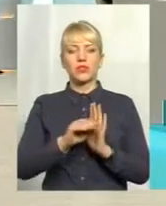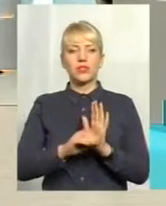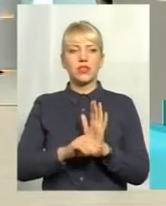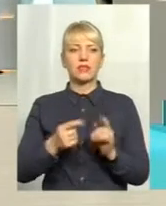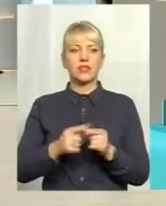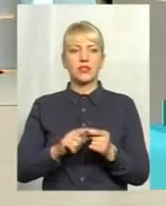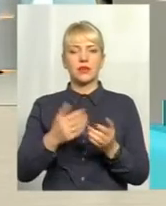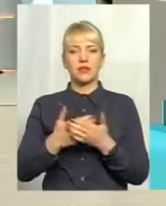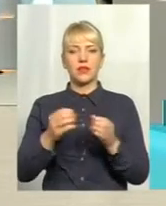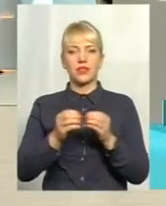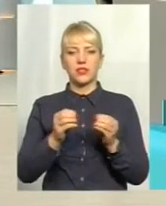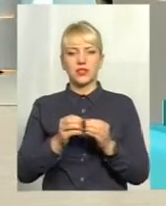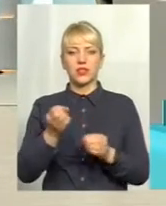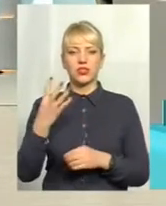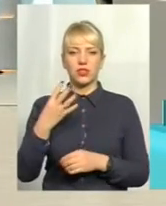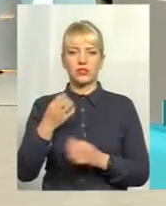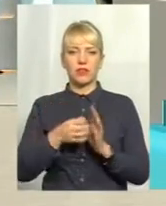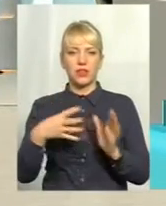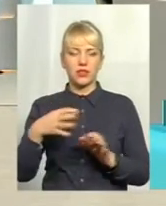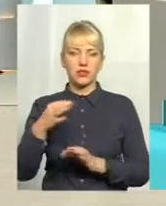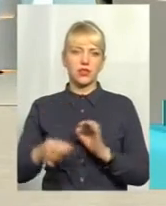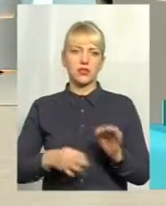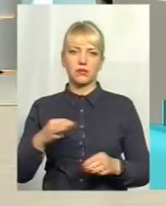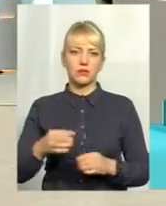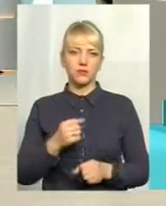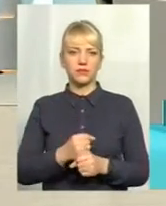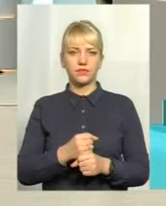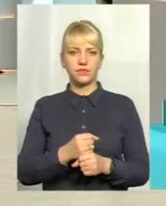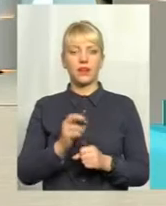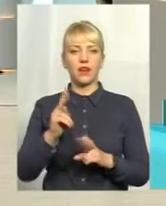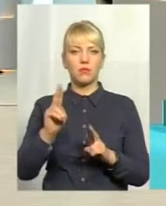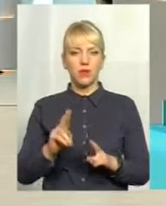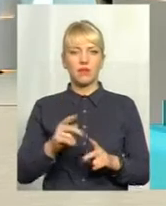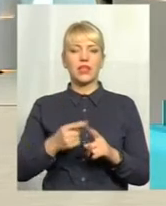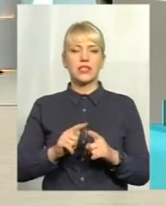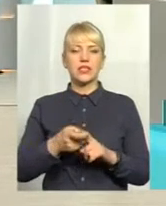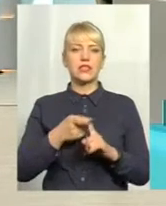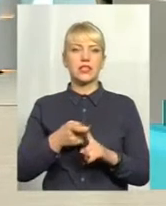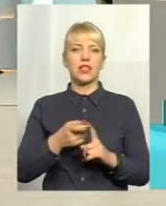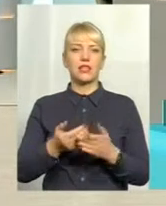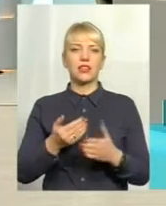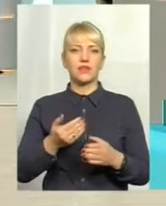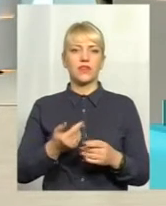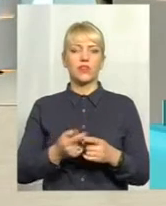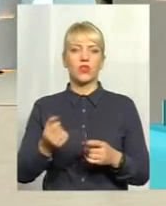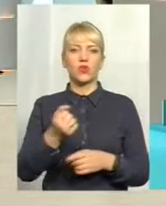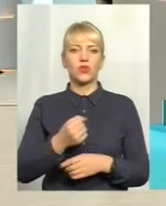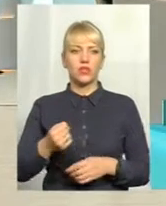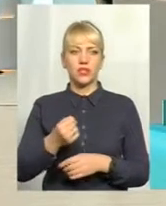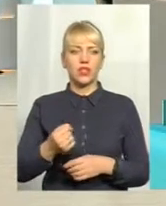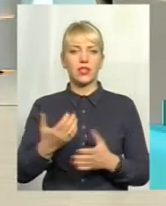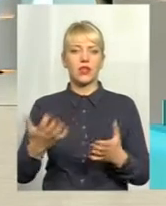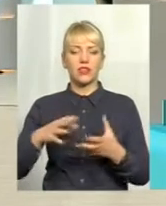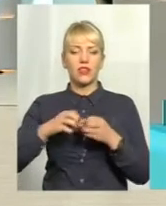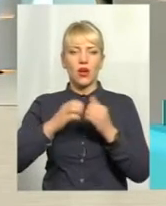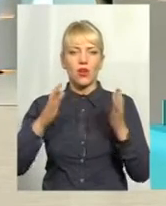біля 10, ну, 14-15 діб. Угу. Це як правило. Але це залежить від носія, тобто який обсяг